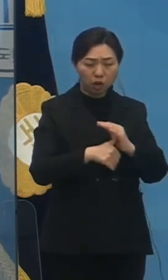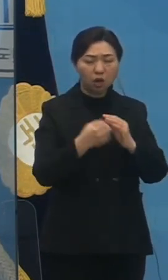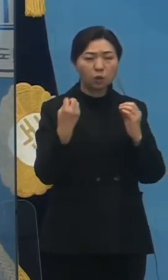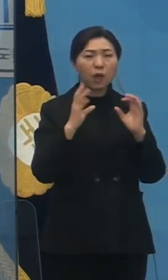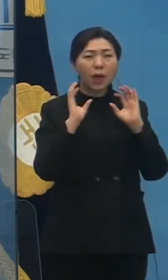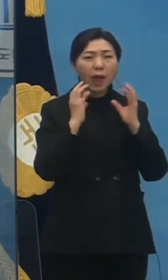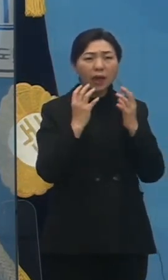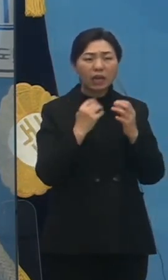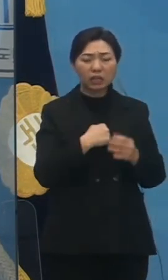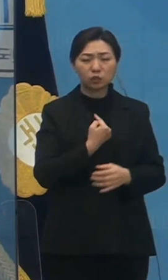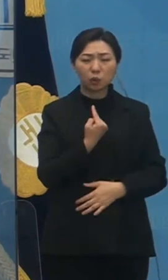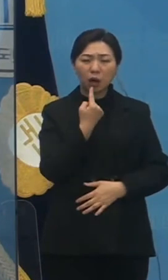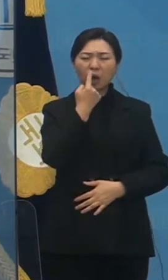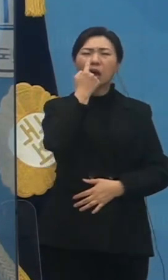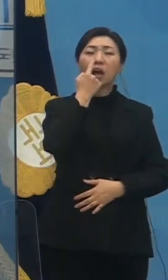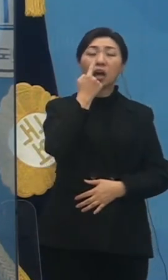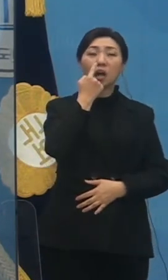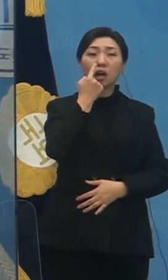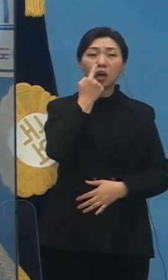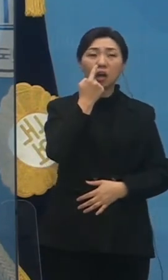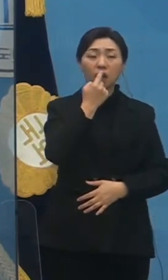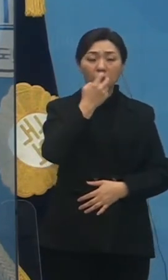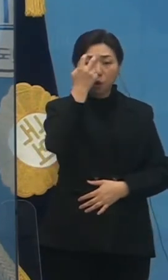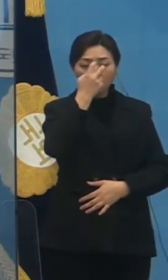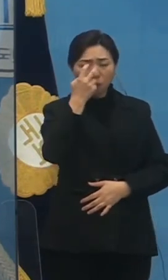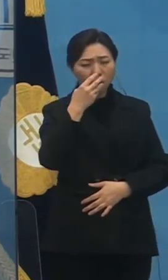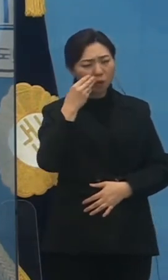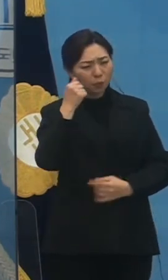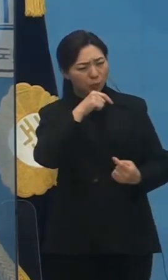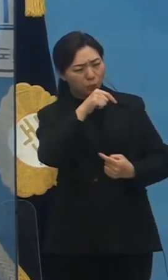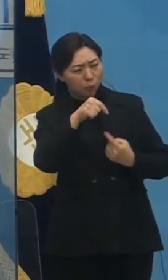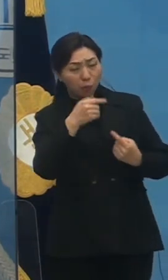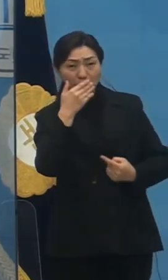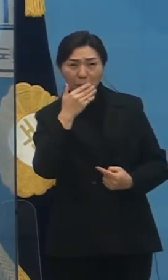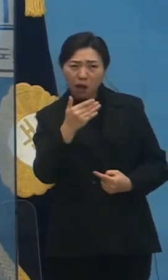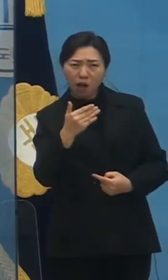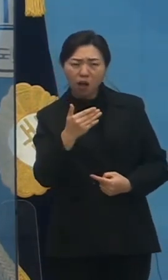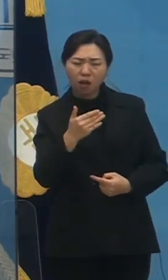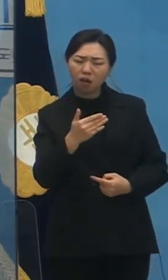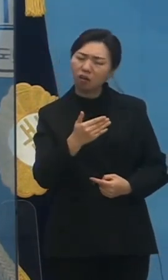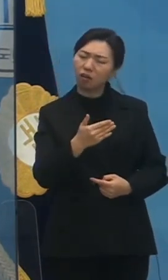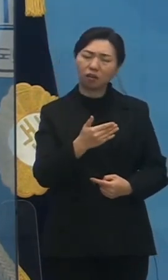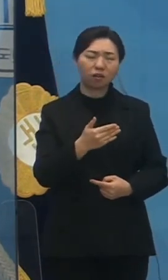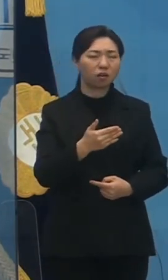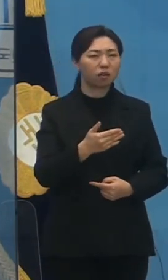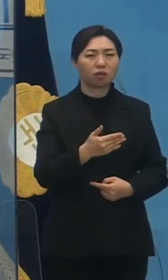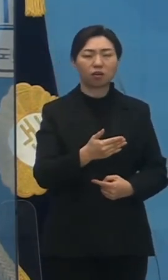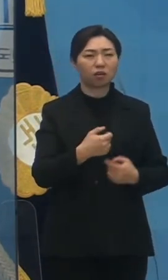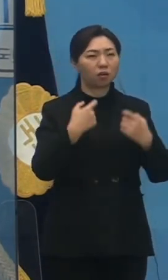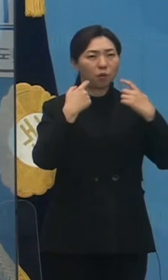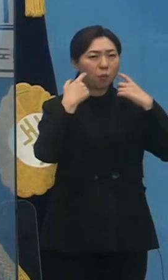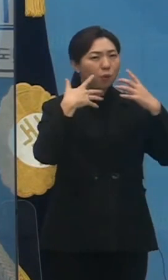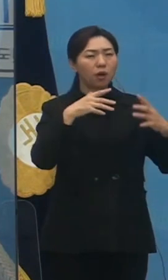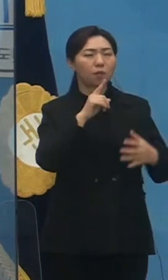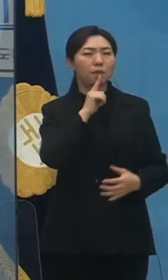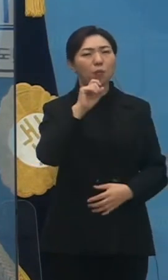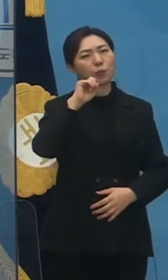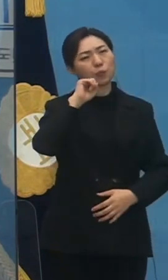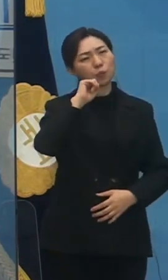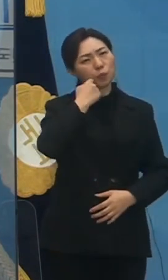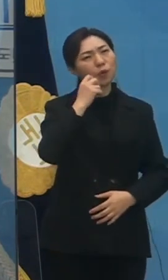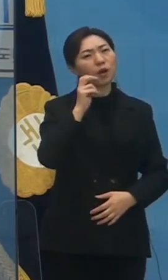자가 진단 키트 검사가 원활할 것인지 그 누구도 확신하기 어렵습니다.